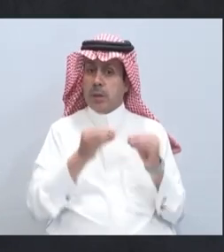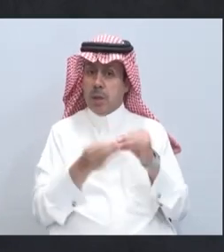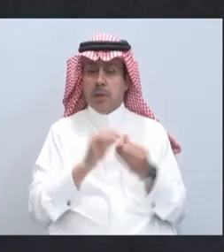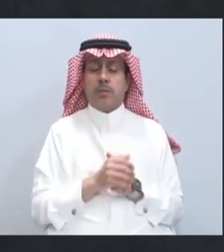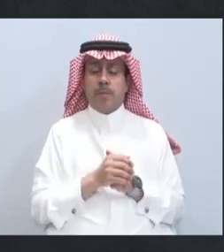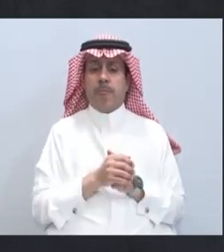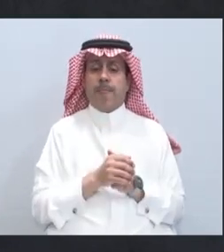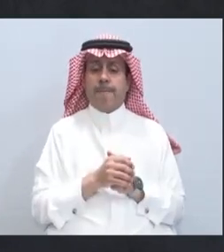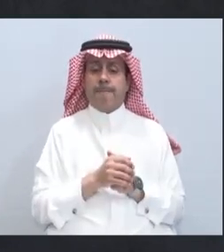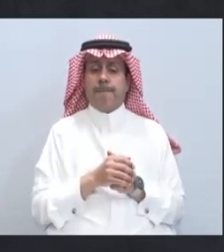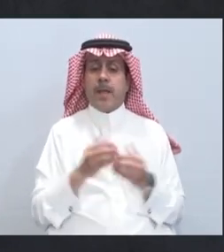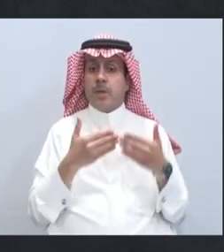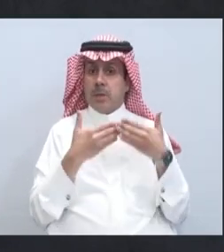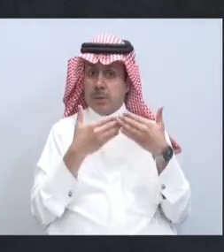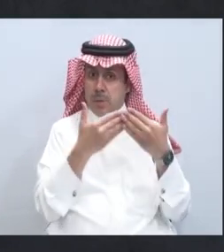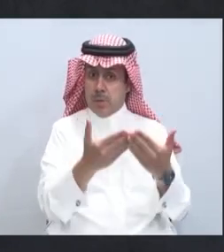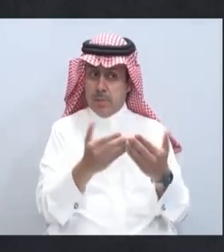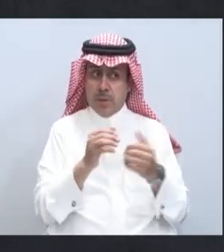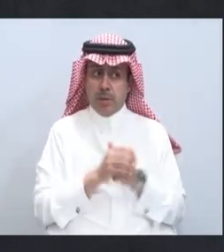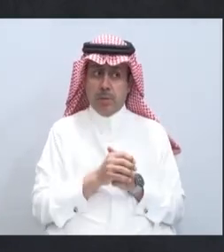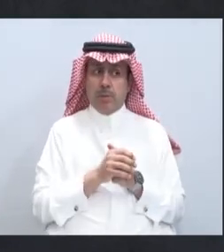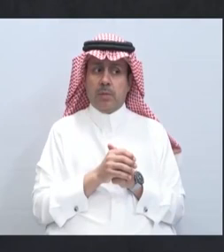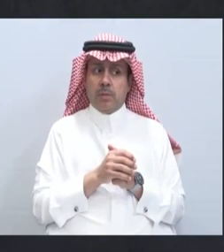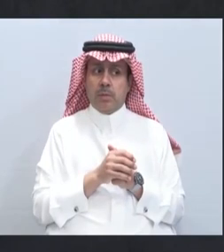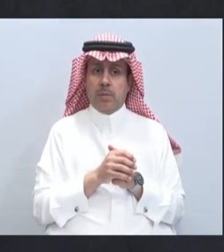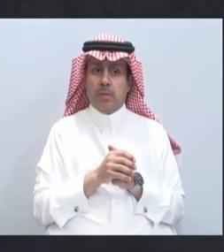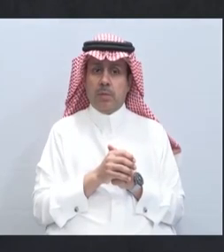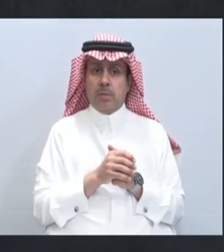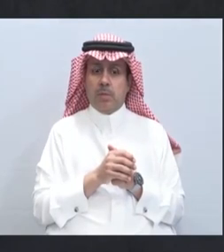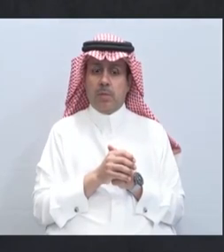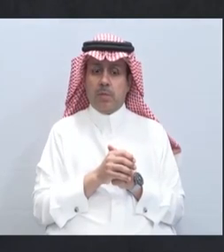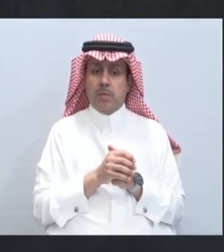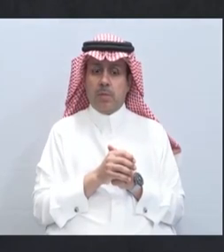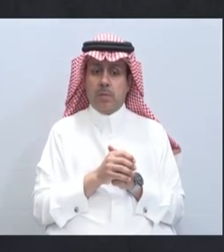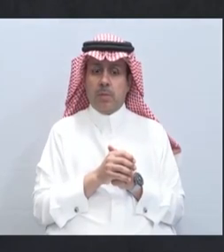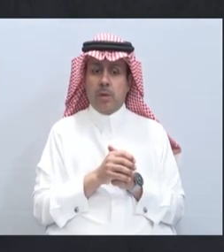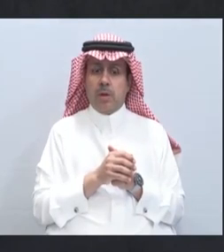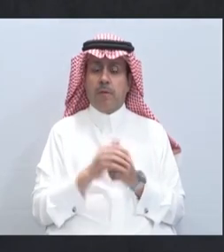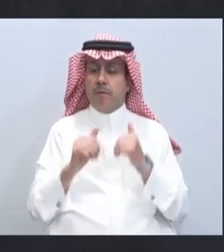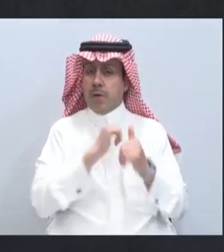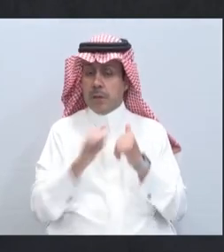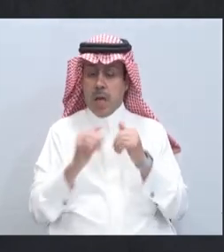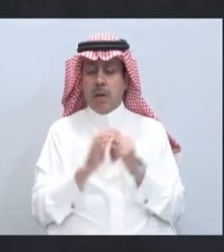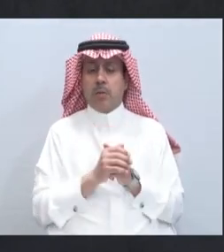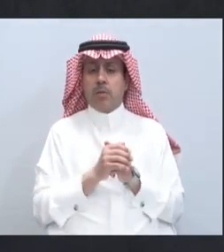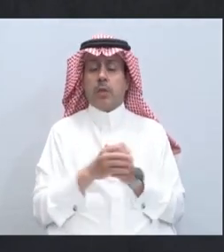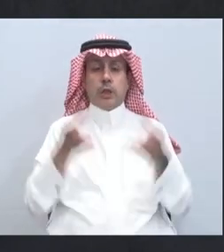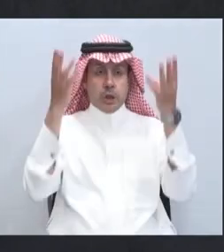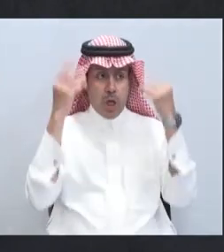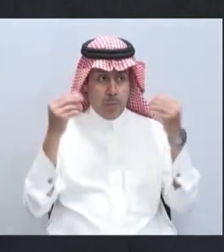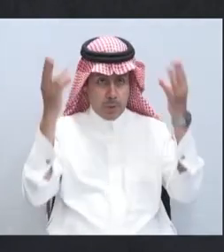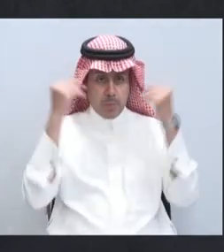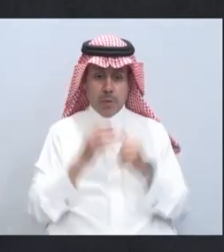قدمت لنا العديد من هذه الخدمات من ضمنها ما هي لو تحدثنا مثلا في سواء على نطاق التعليم